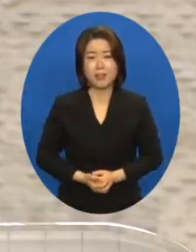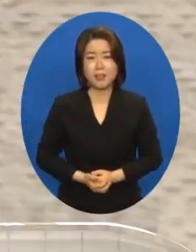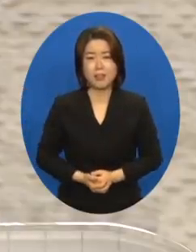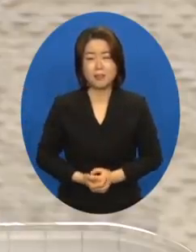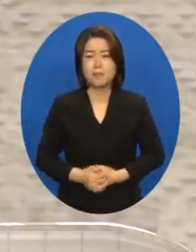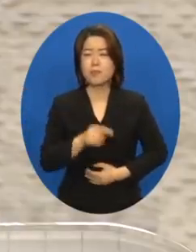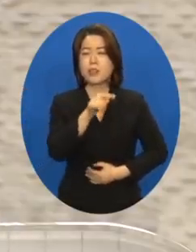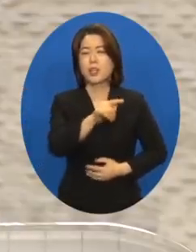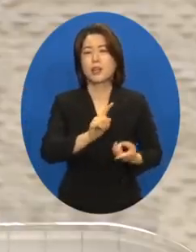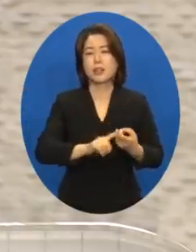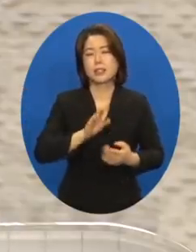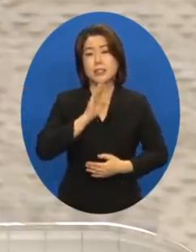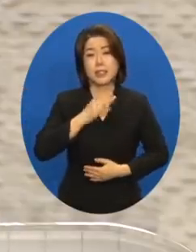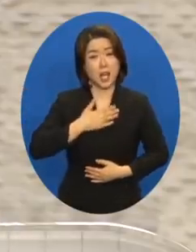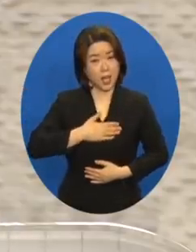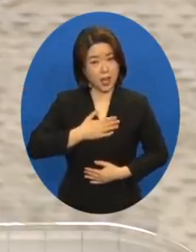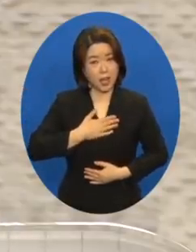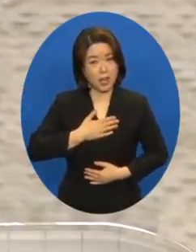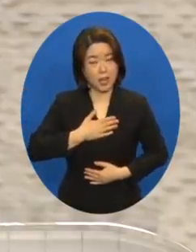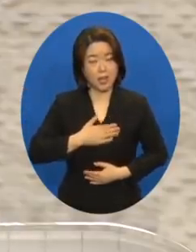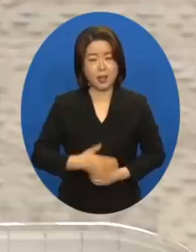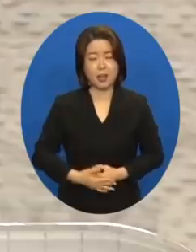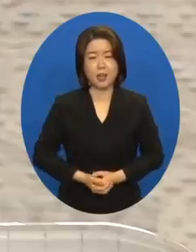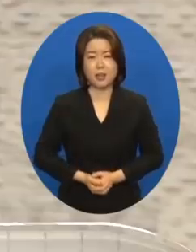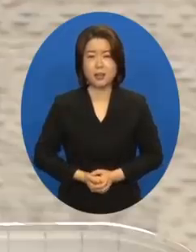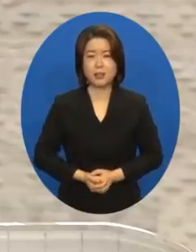이점을 정말 아메니 않은 겁니다